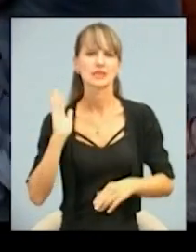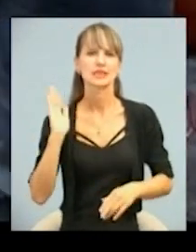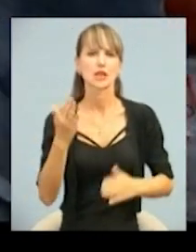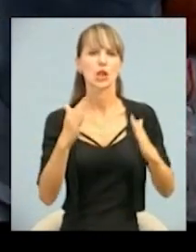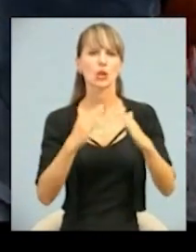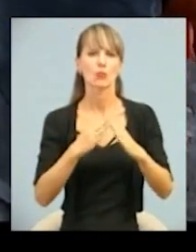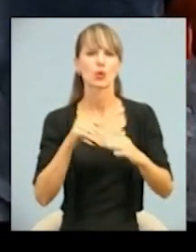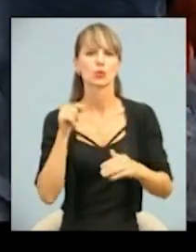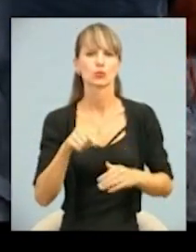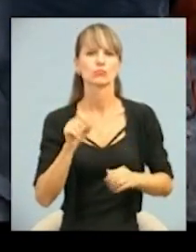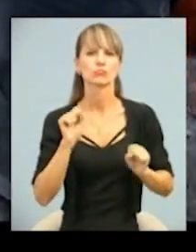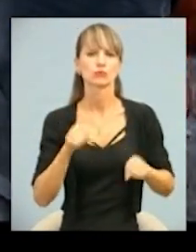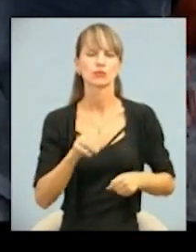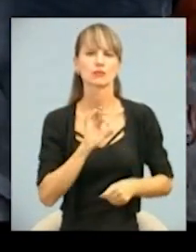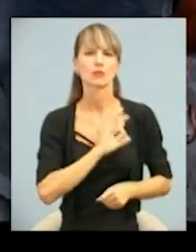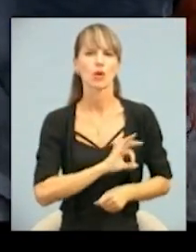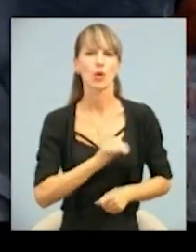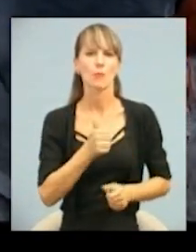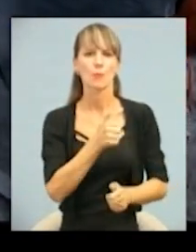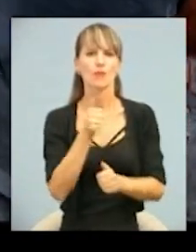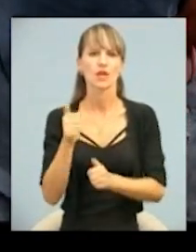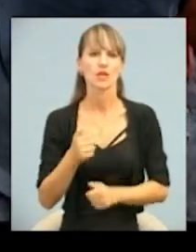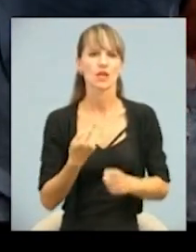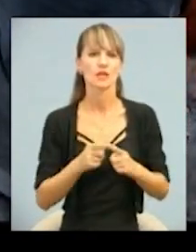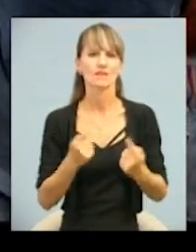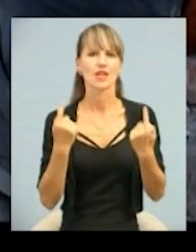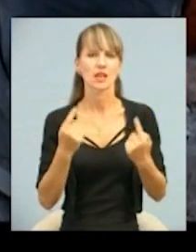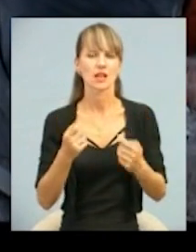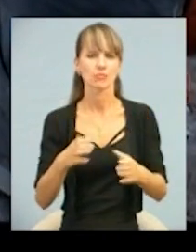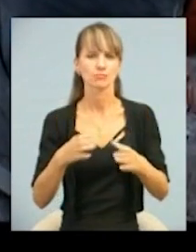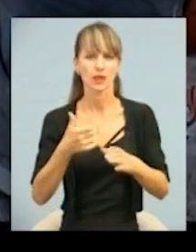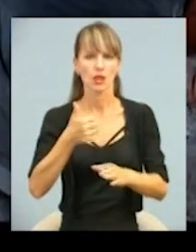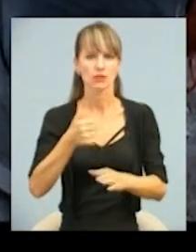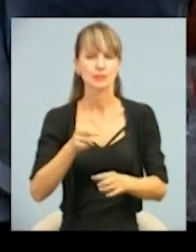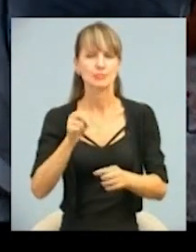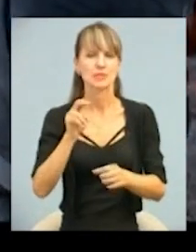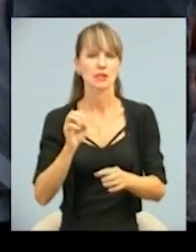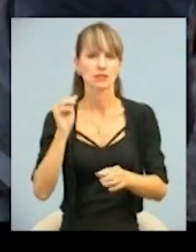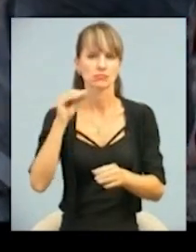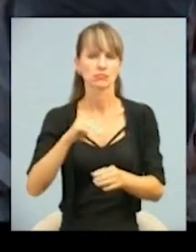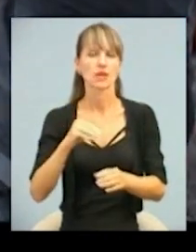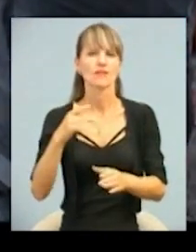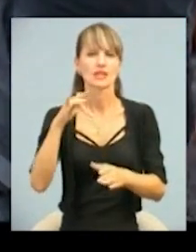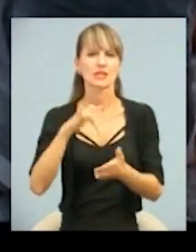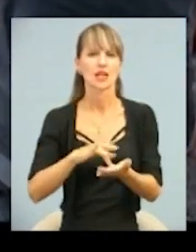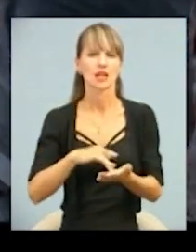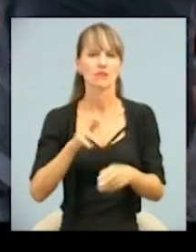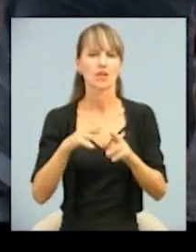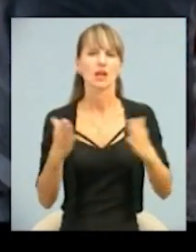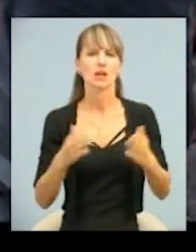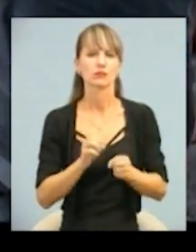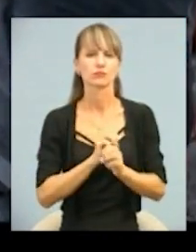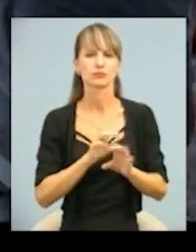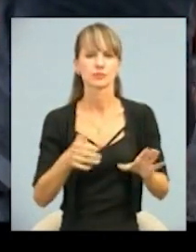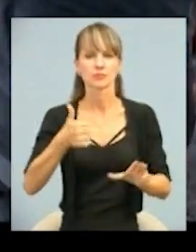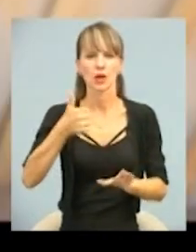стіну будинку, то тут він зможе використати пульверизатор – це великий балончик із спеціальним розпилювачем. Всередині фарба, яка